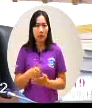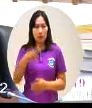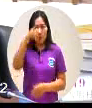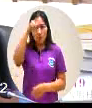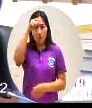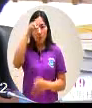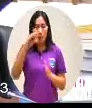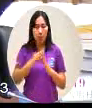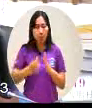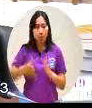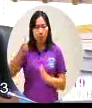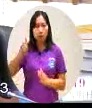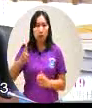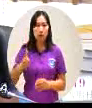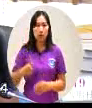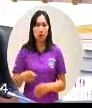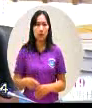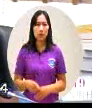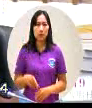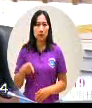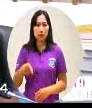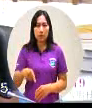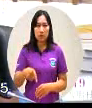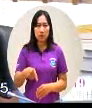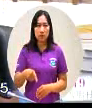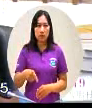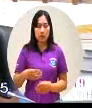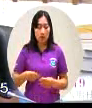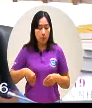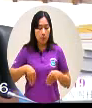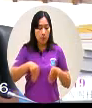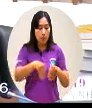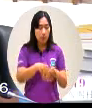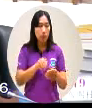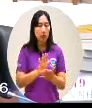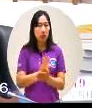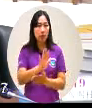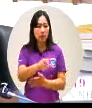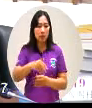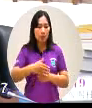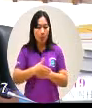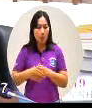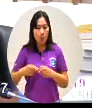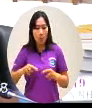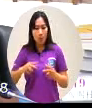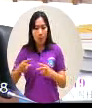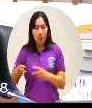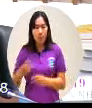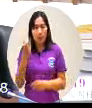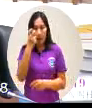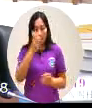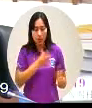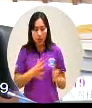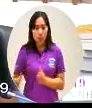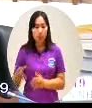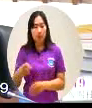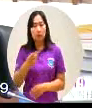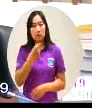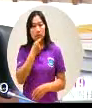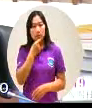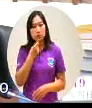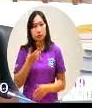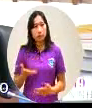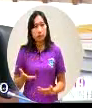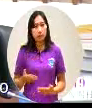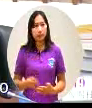哈，这样的一个捐赠跟这样后续的一个维修维护管理，你们愿不愿意？ 来，